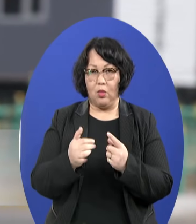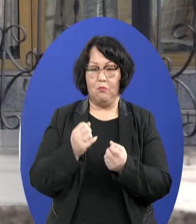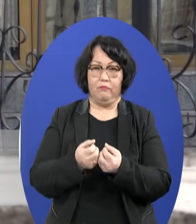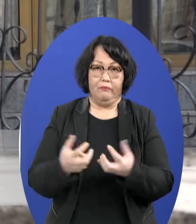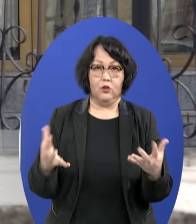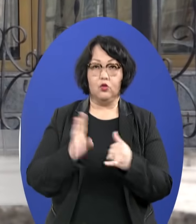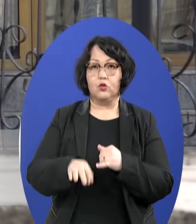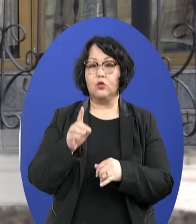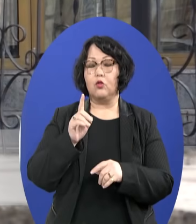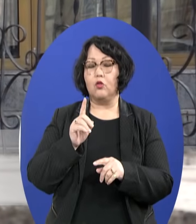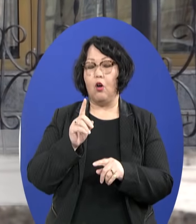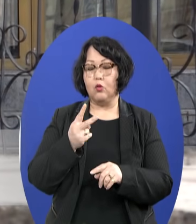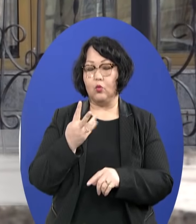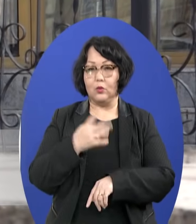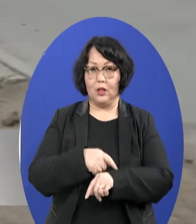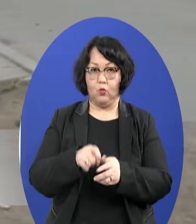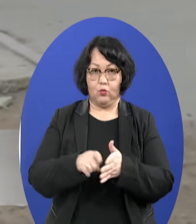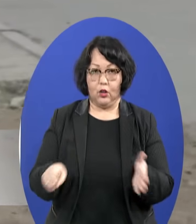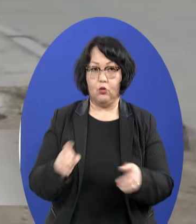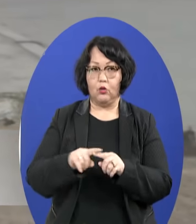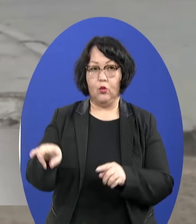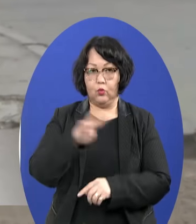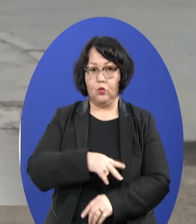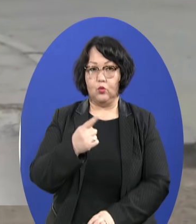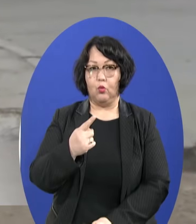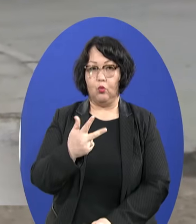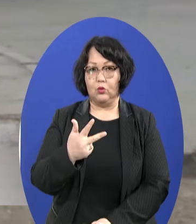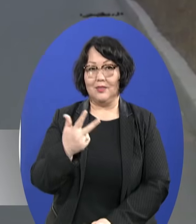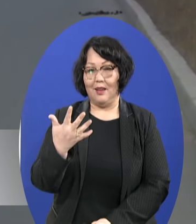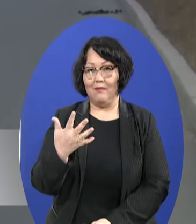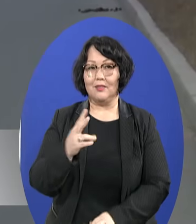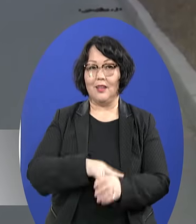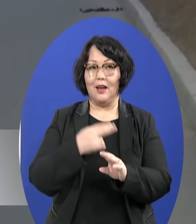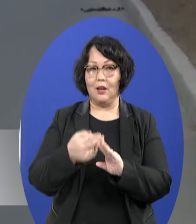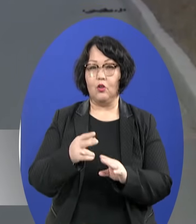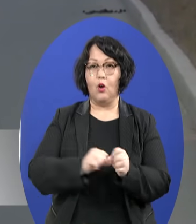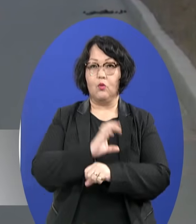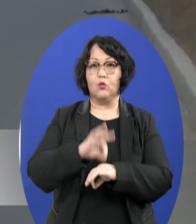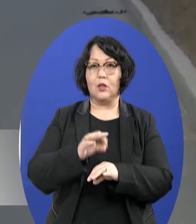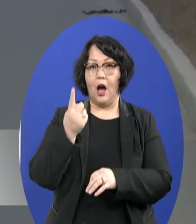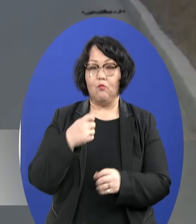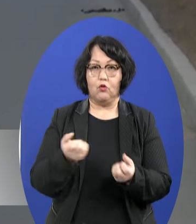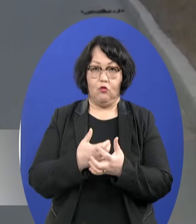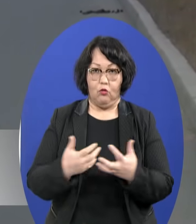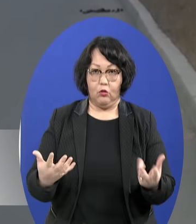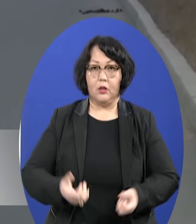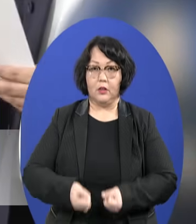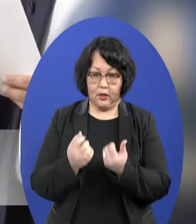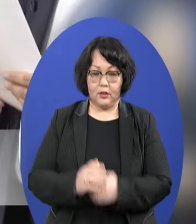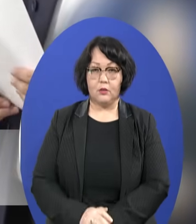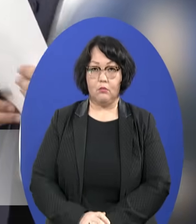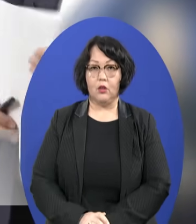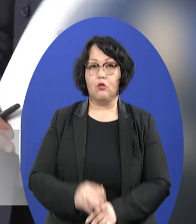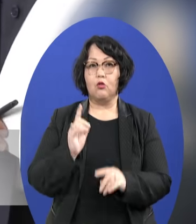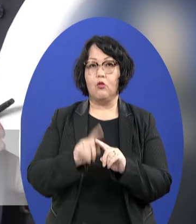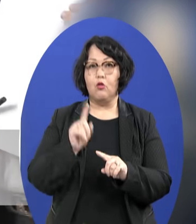сүүлийн 24 цагт 135 тохиолдол бүртгэгдснээс дархан уулд COVID-19 халдварын хамгийн олон тохиолдол бүртгэгдлээ. За хөдөө